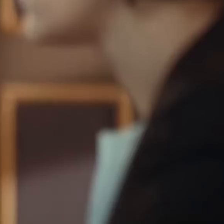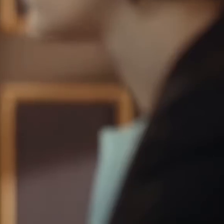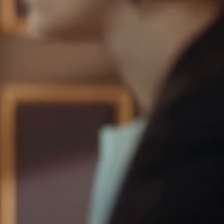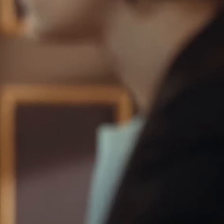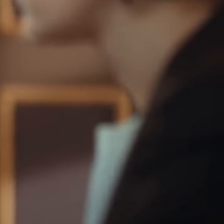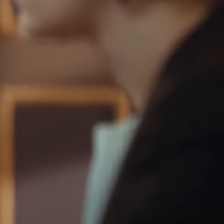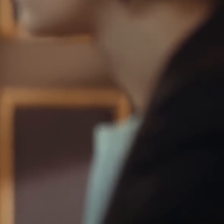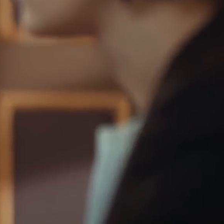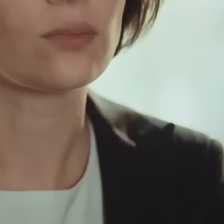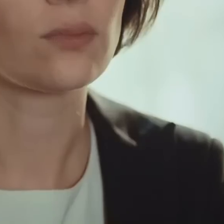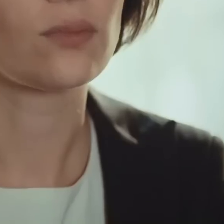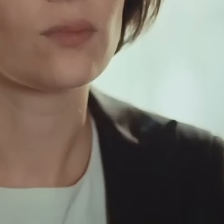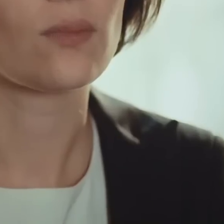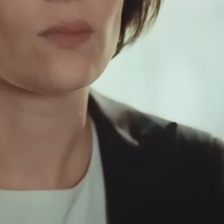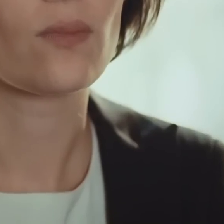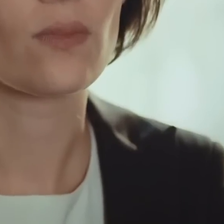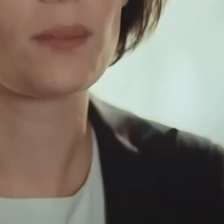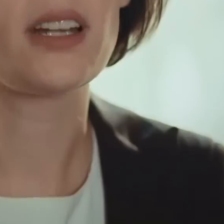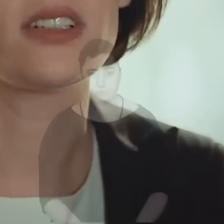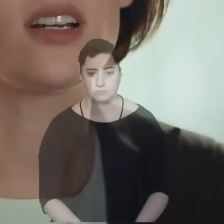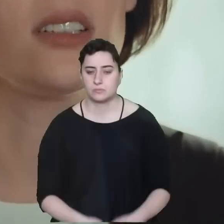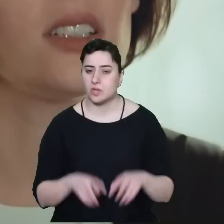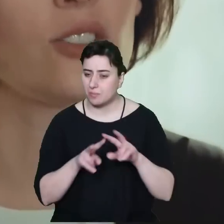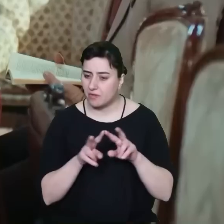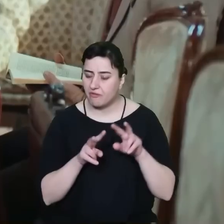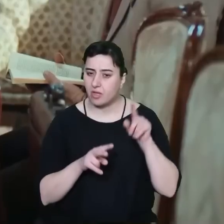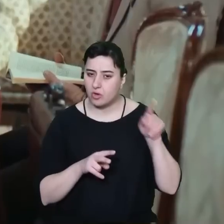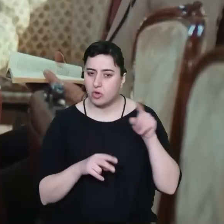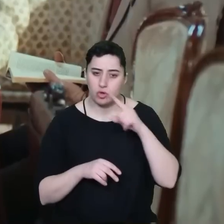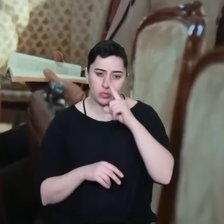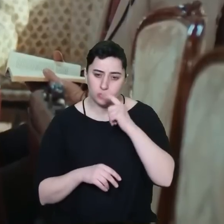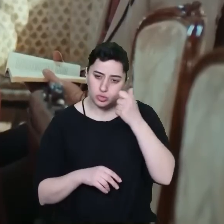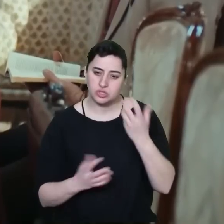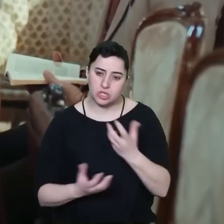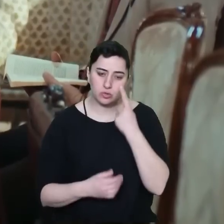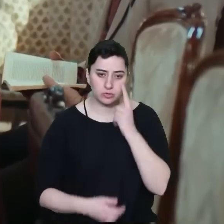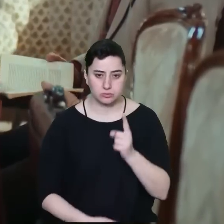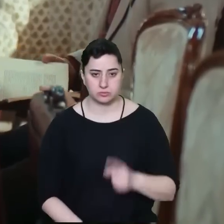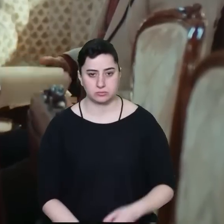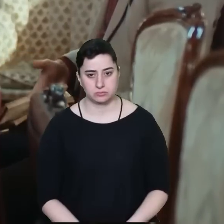kitap okuyan Süleyman, diğer yanında suskun Cahit. Merve Nahi ile yanacak o müdür.